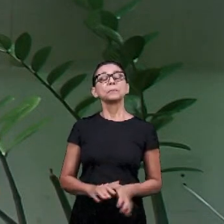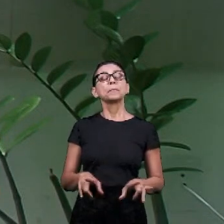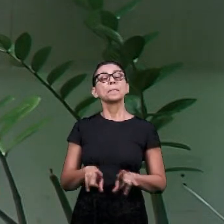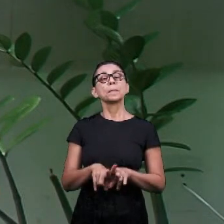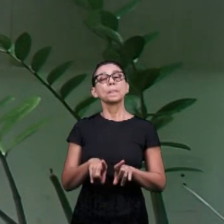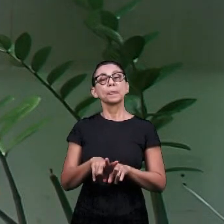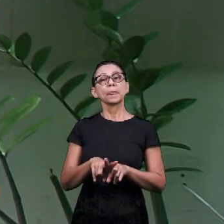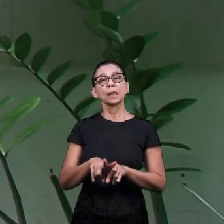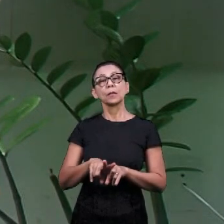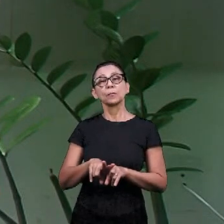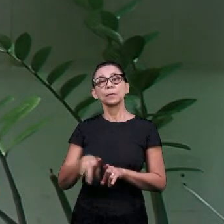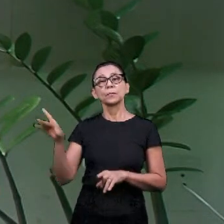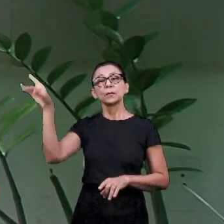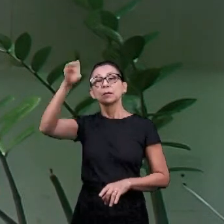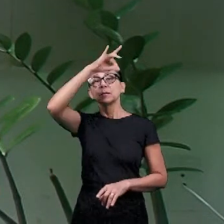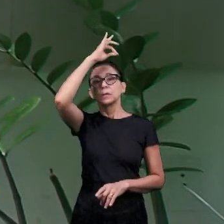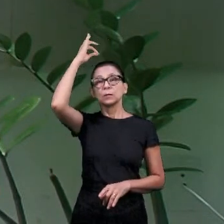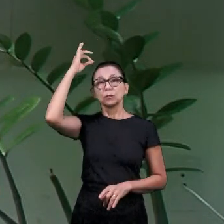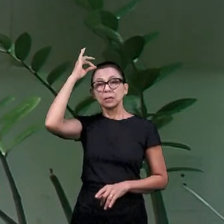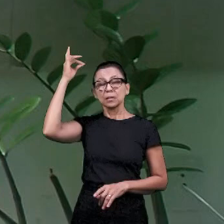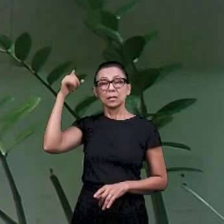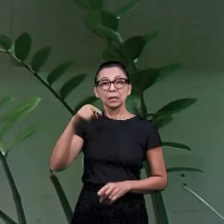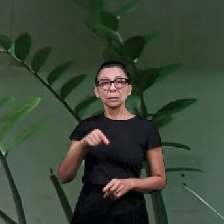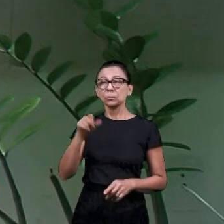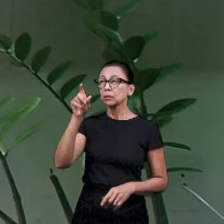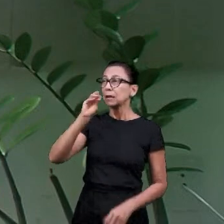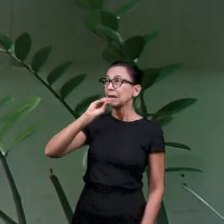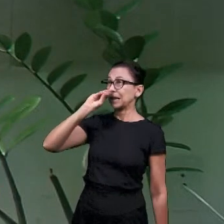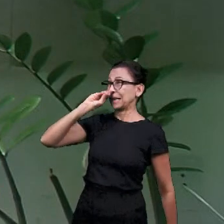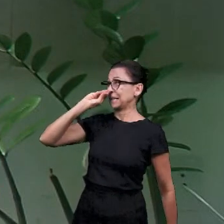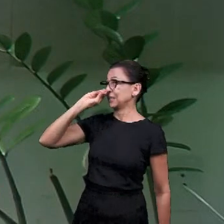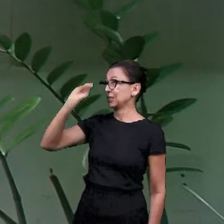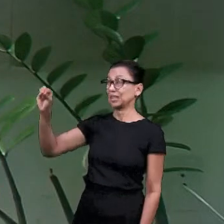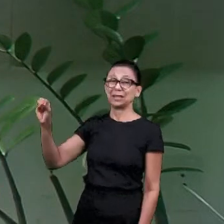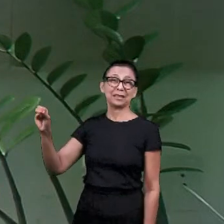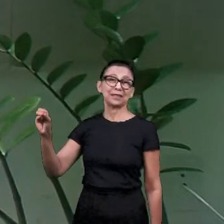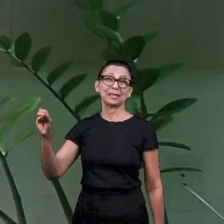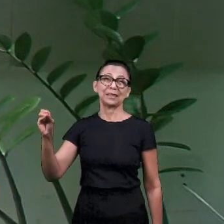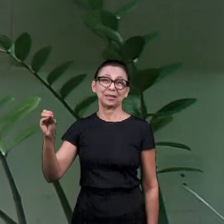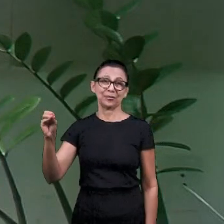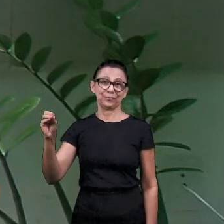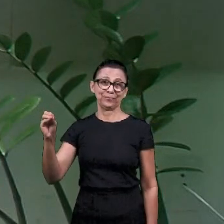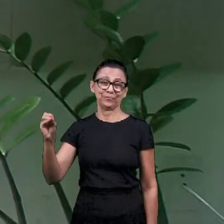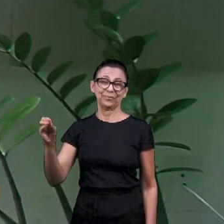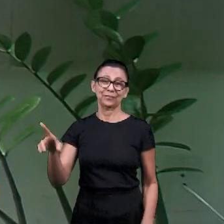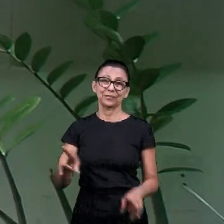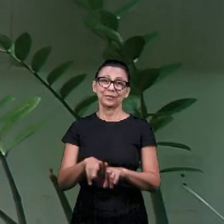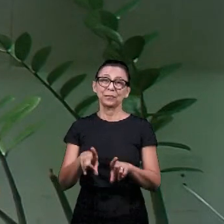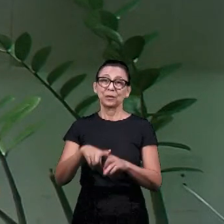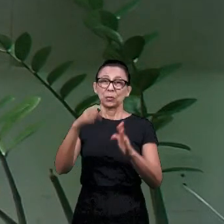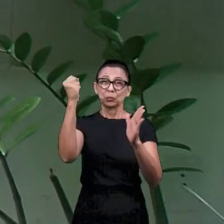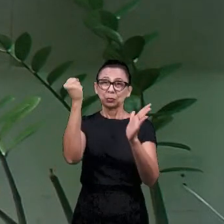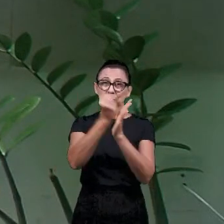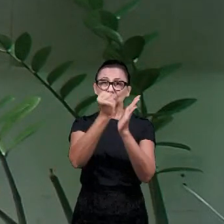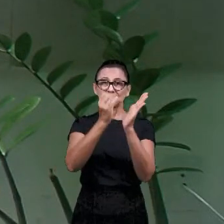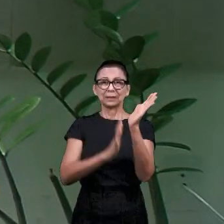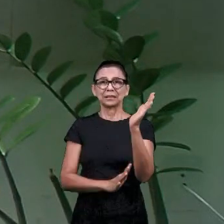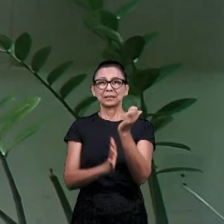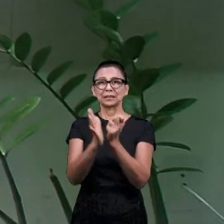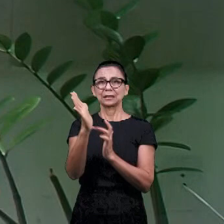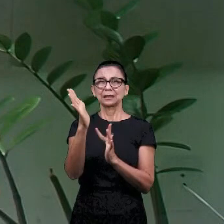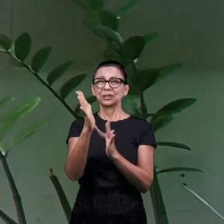Saint-Esprit. La doctrine qu'il rejette, c'est pire. C'est la doctrine du sang.